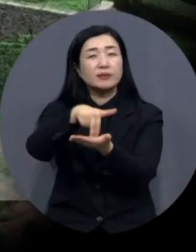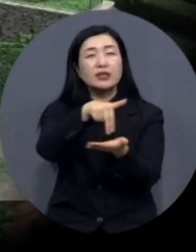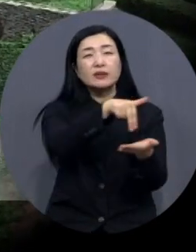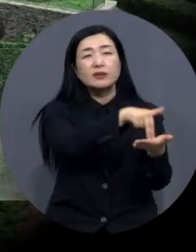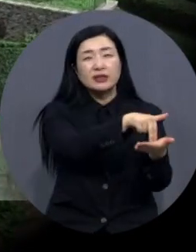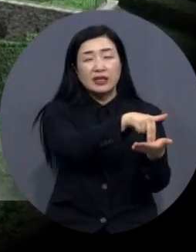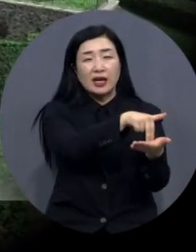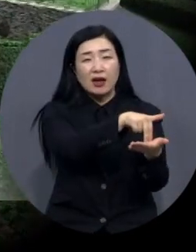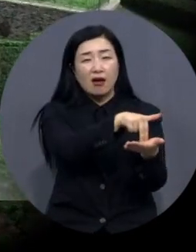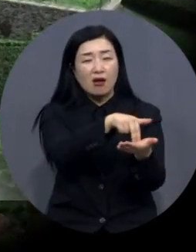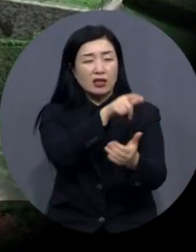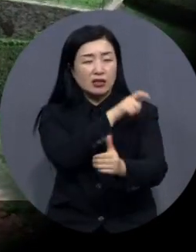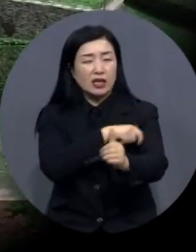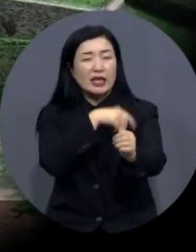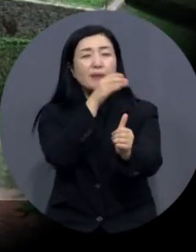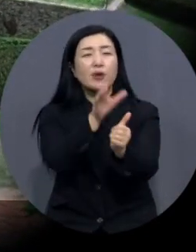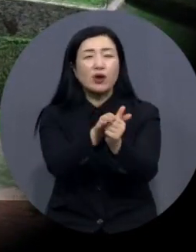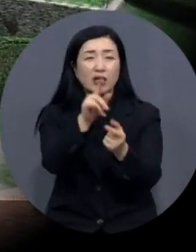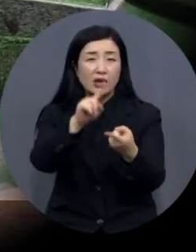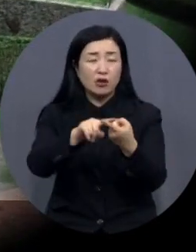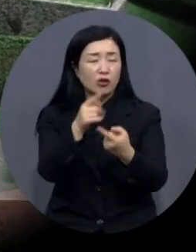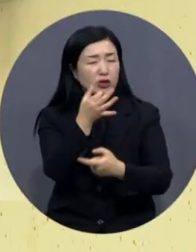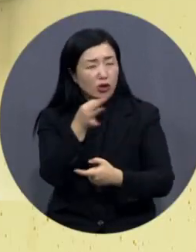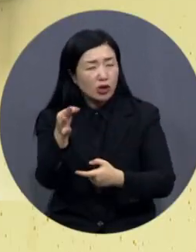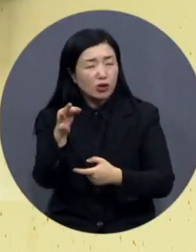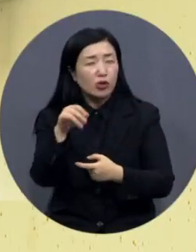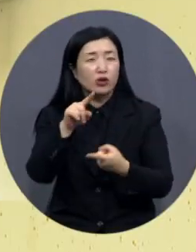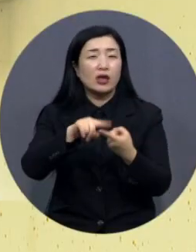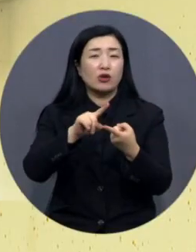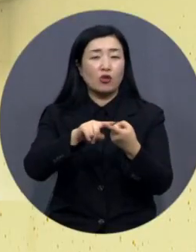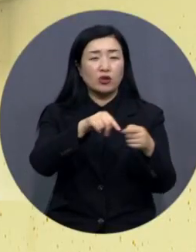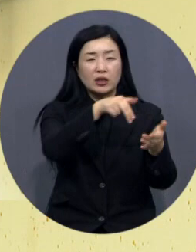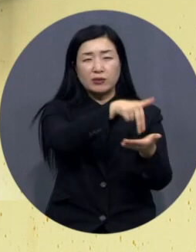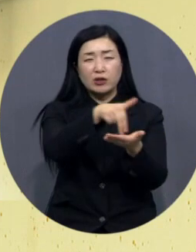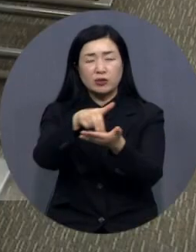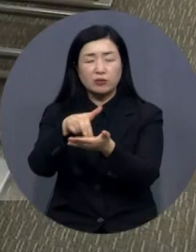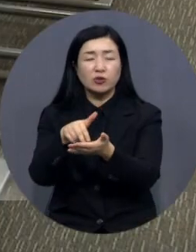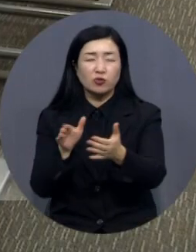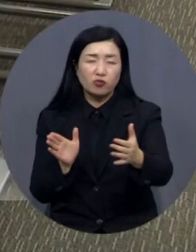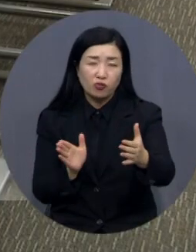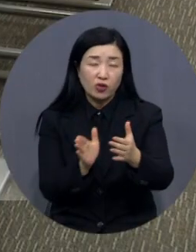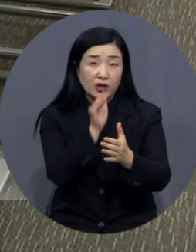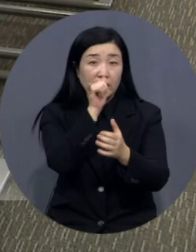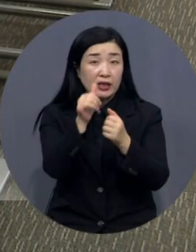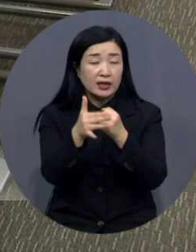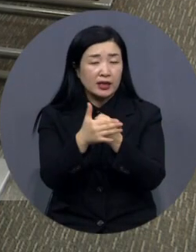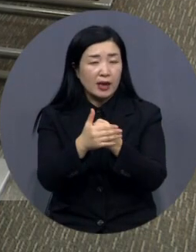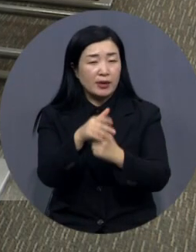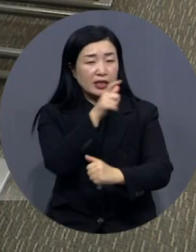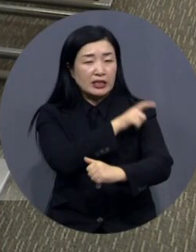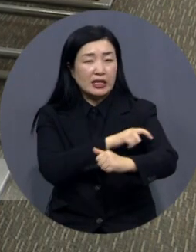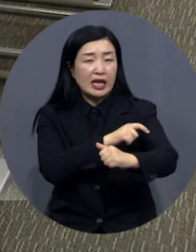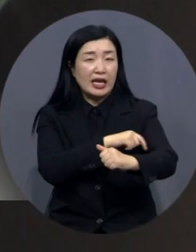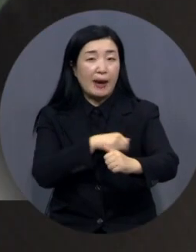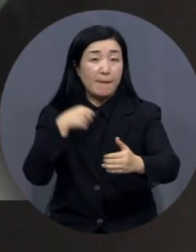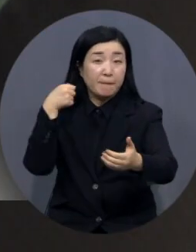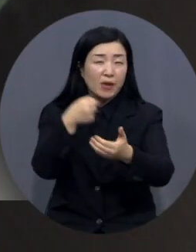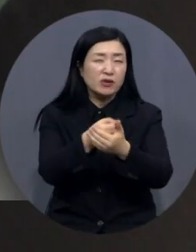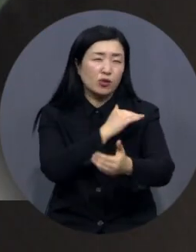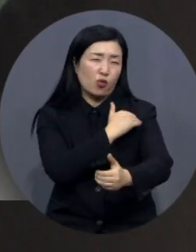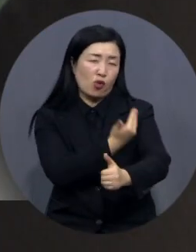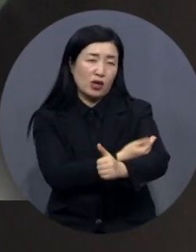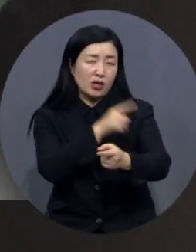최종적인 이사장 임명 권한을 인정하는 데에는 어느 정도 의견을 접근했지만 이사회의 의결 권한을